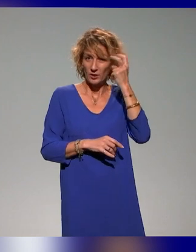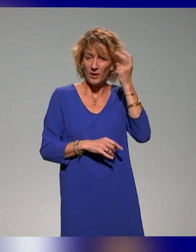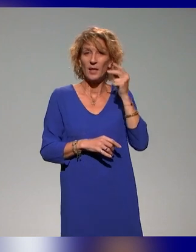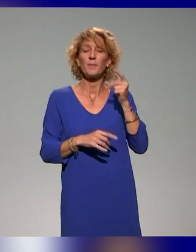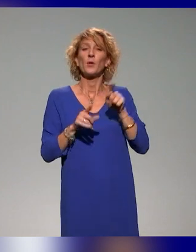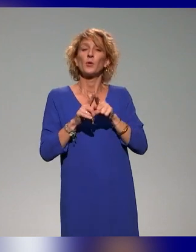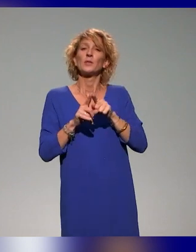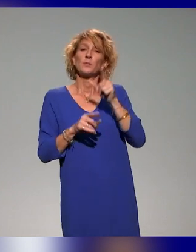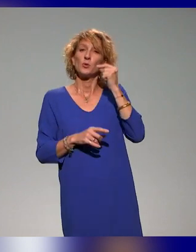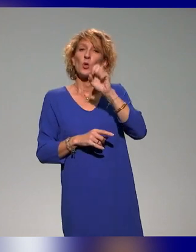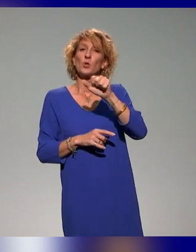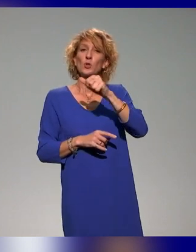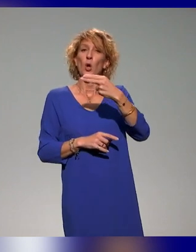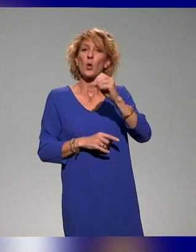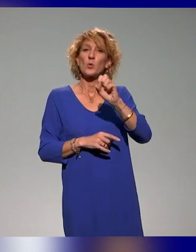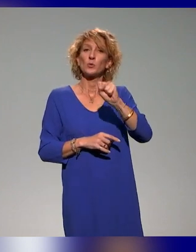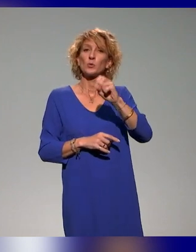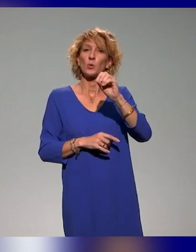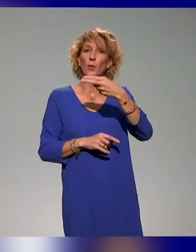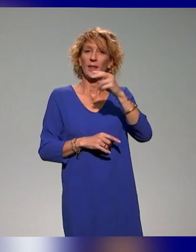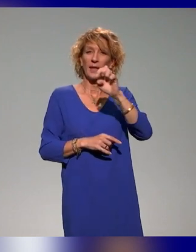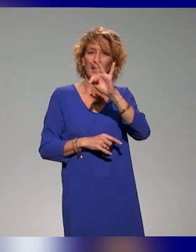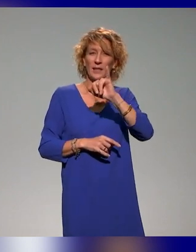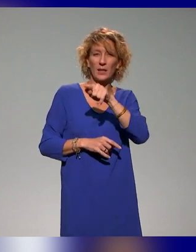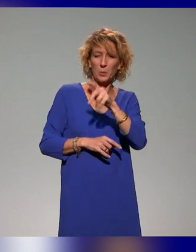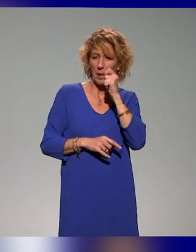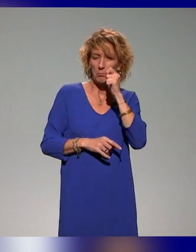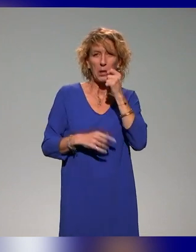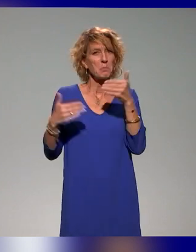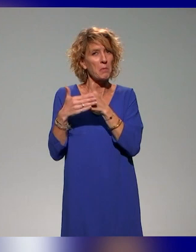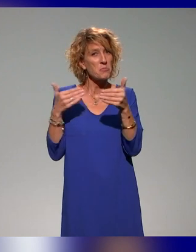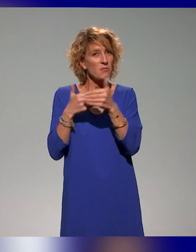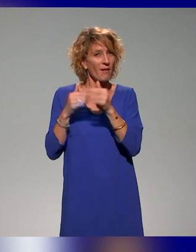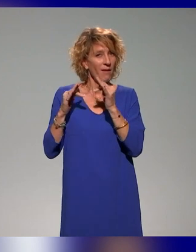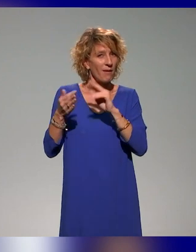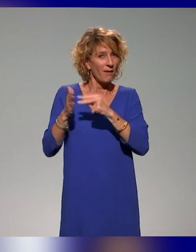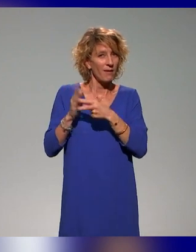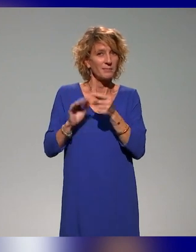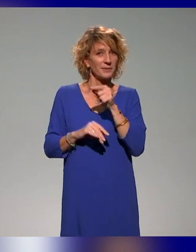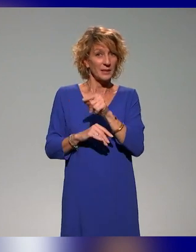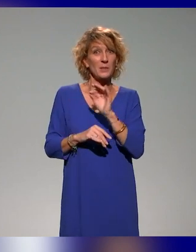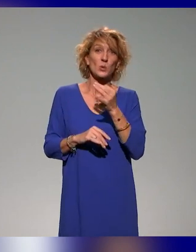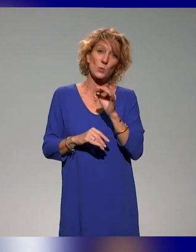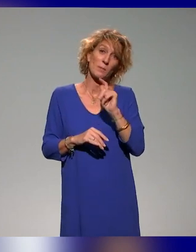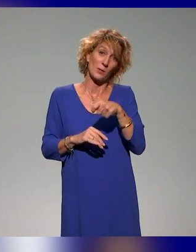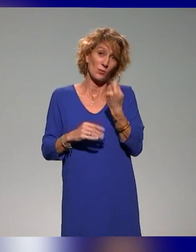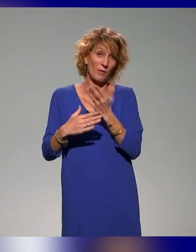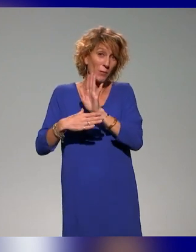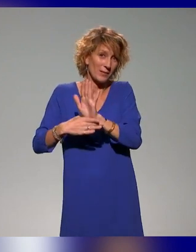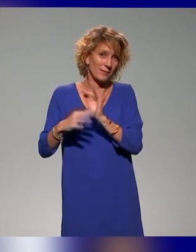est un spécialiste Moodle et plus particulièrement de la partie technique, parce que oui, il y aura aussi de la